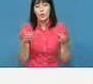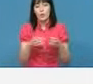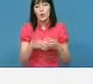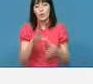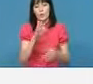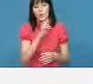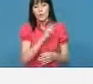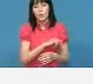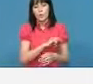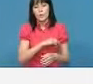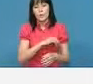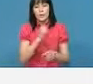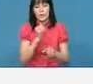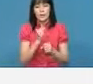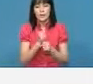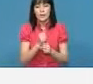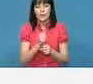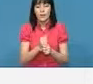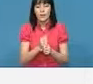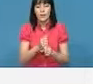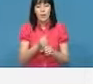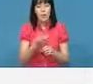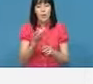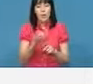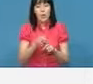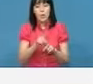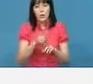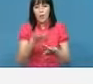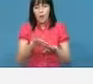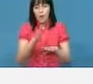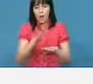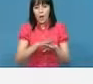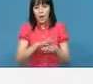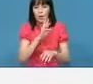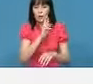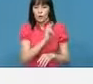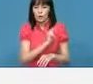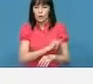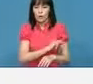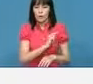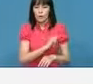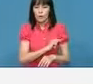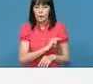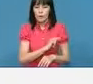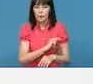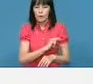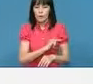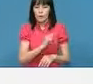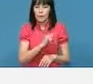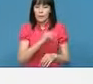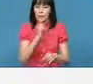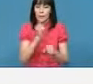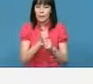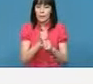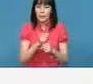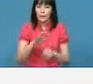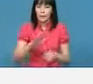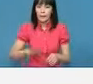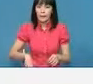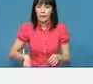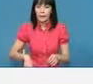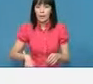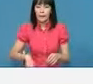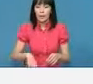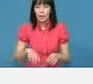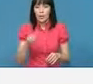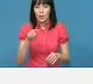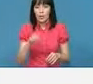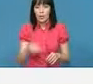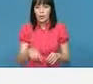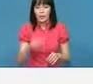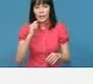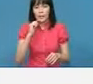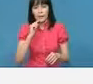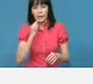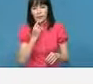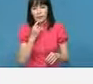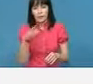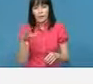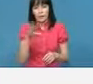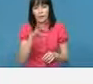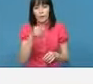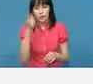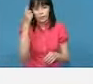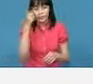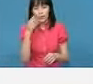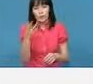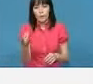қызметі ауыр жұмыс, бұл жұмыс атқарғаннан кейін ыстық суына көніп, жаңағы